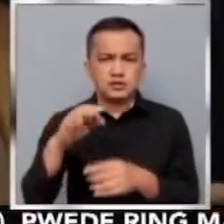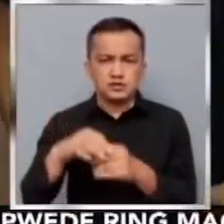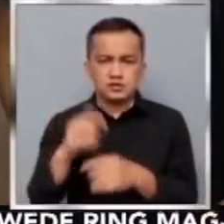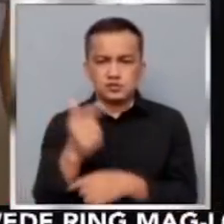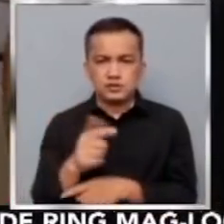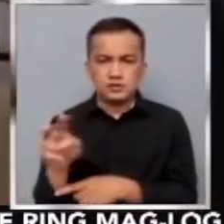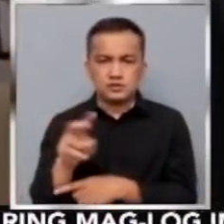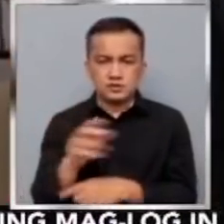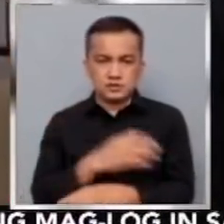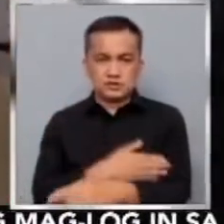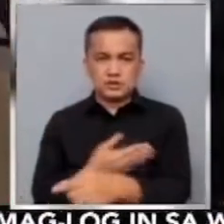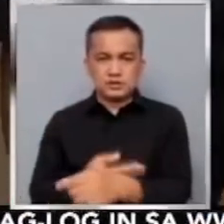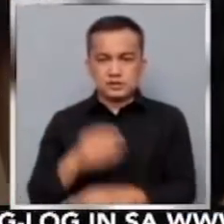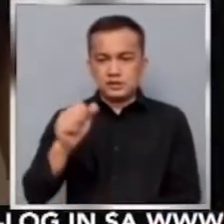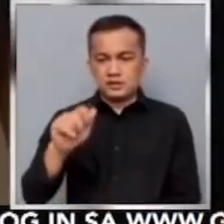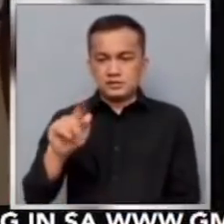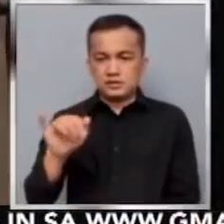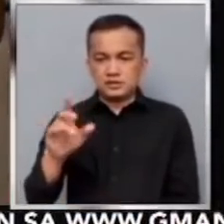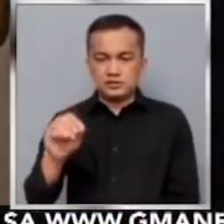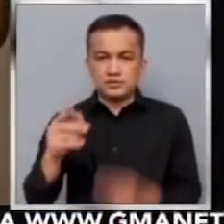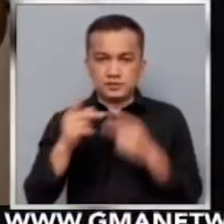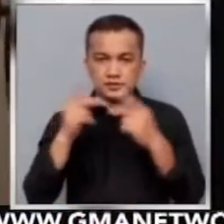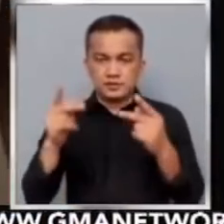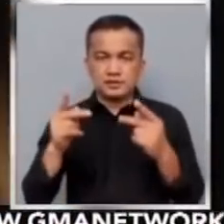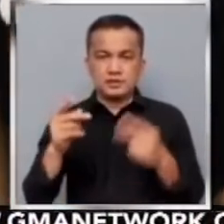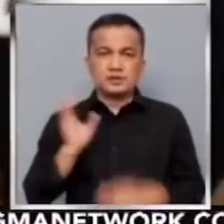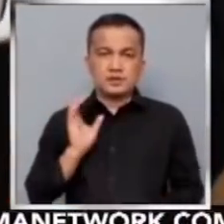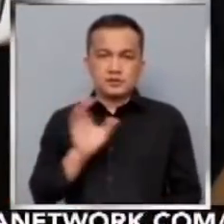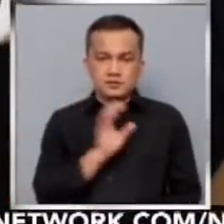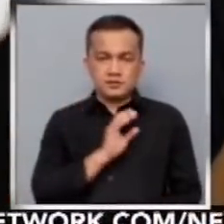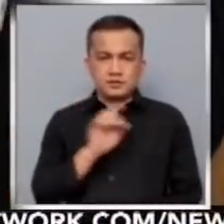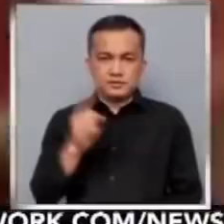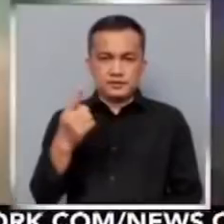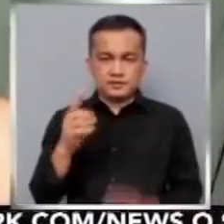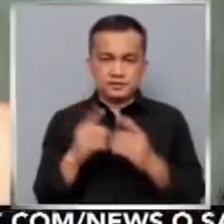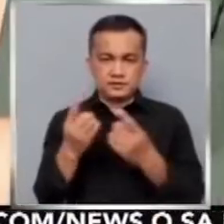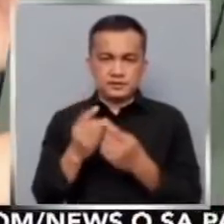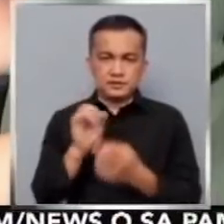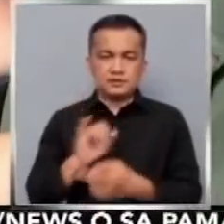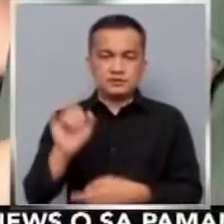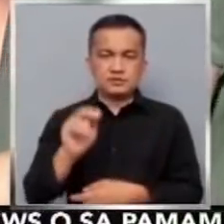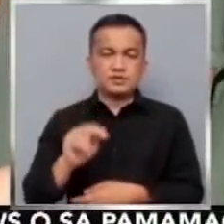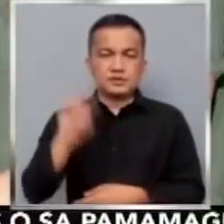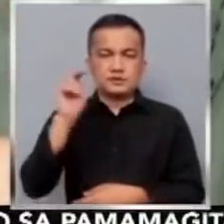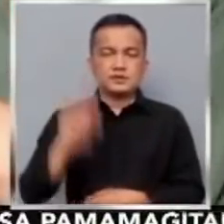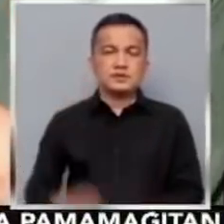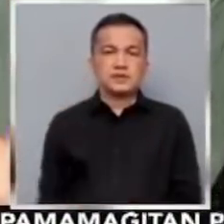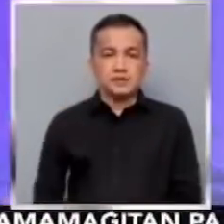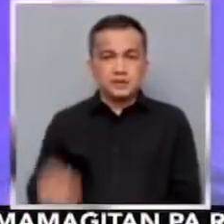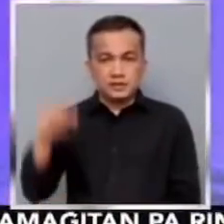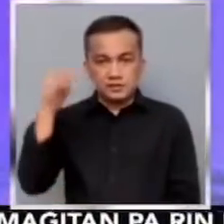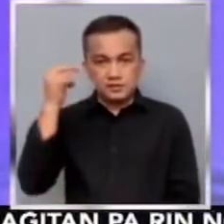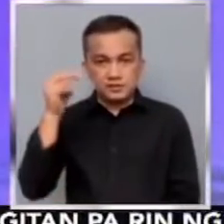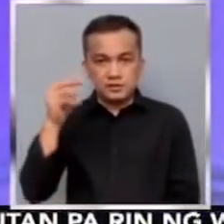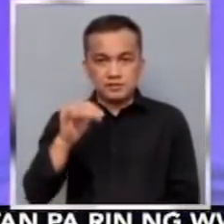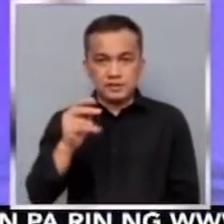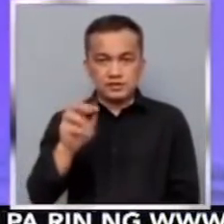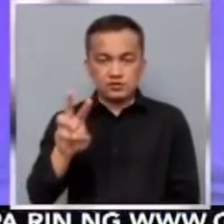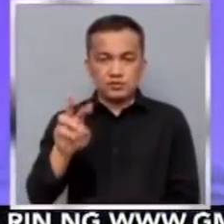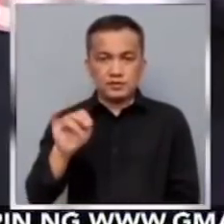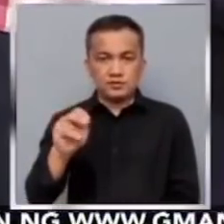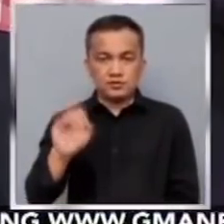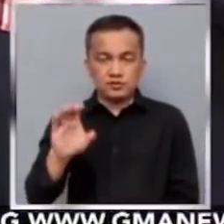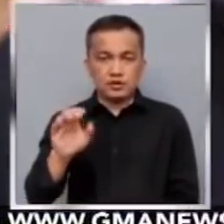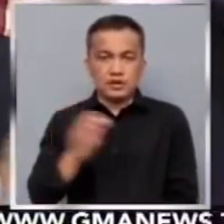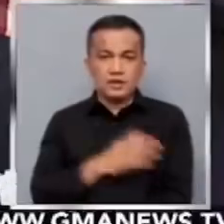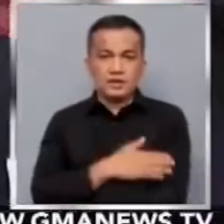na si Sandro, iprinuklama na bilang congressman ng 1st District ng Ilocos Norte. Ang pamangkin niyang si Matthew Marcos Manotok, anak ng kapatid